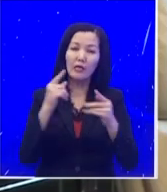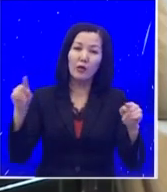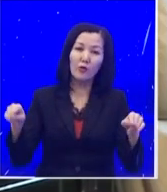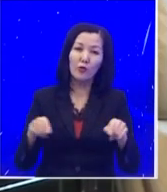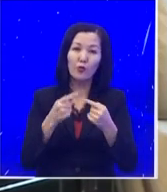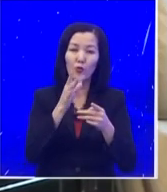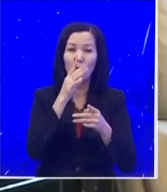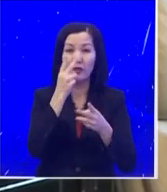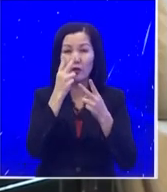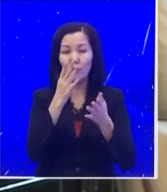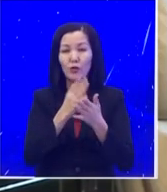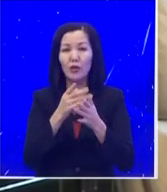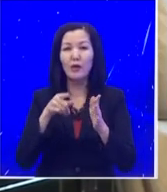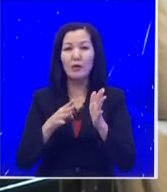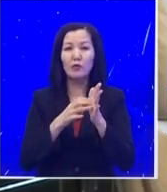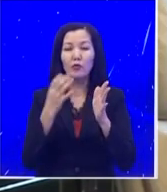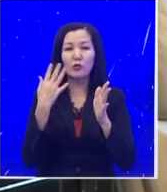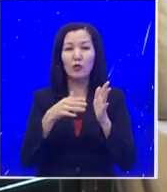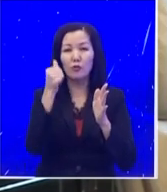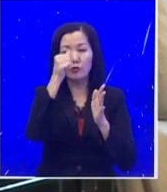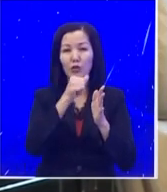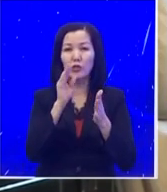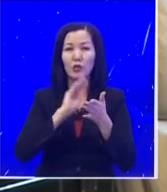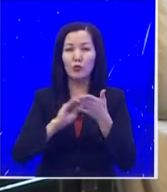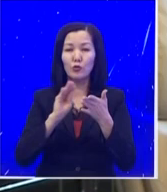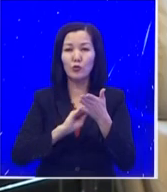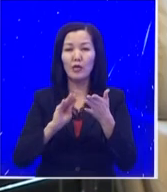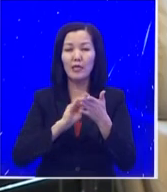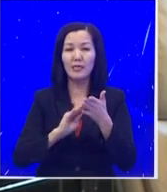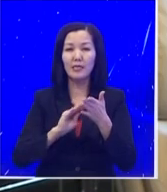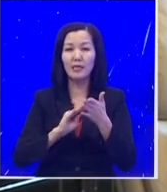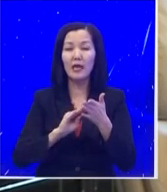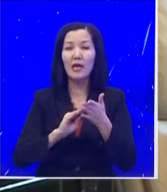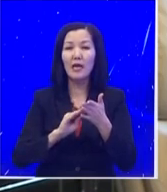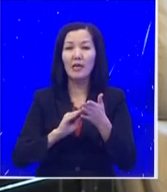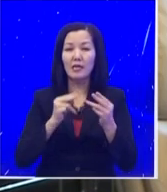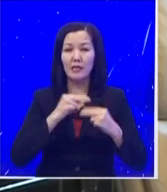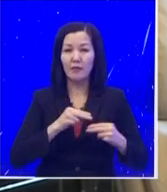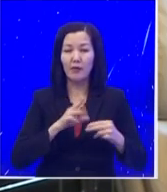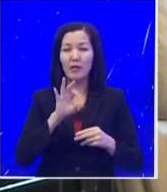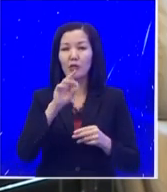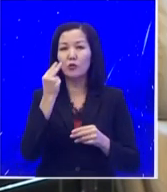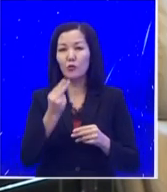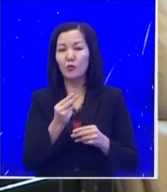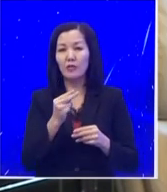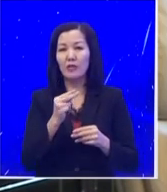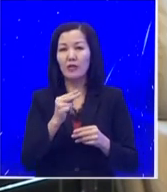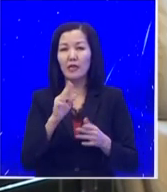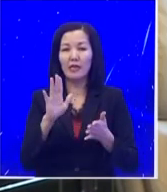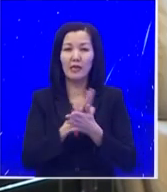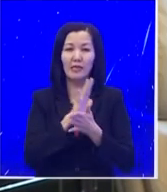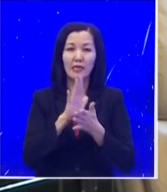көрді. 1950 жылдан бастап, 30 жыл журналистика саласында еңбек етті. Социалистік Қазақстан, Октябрь туы